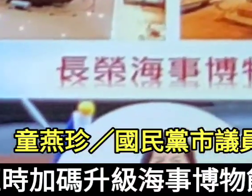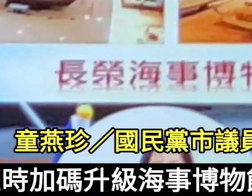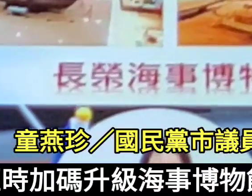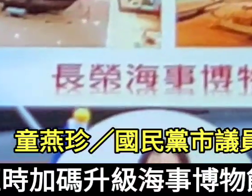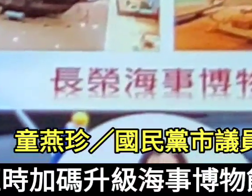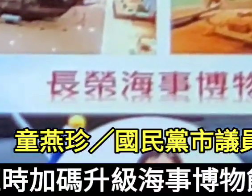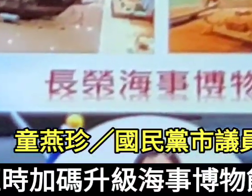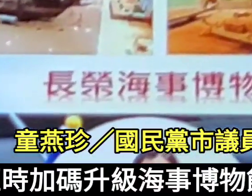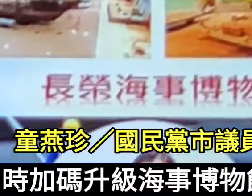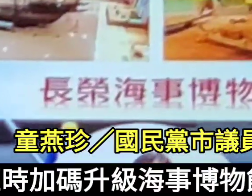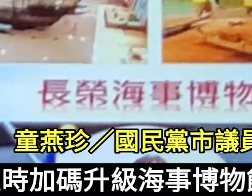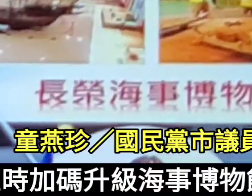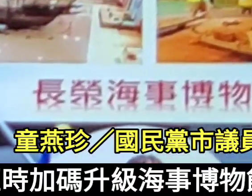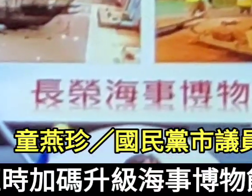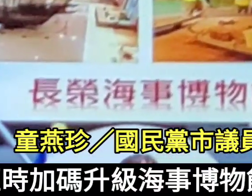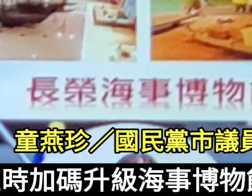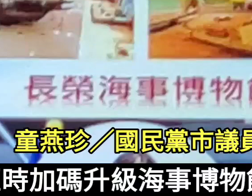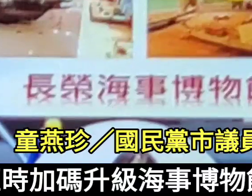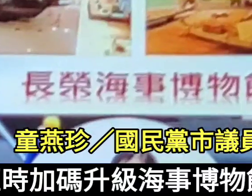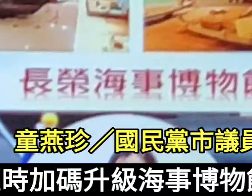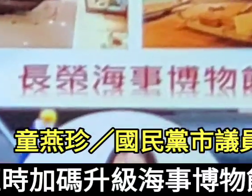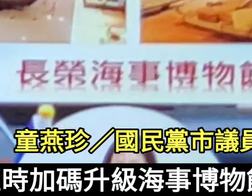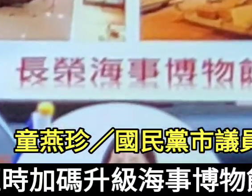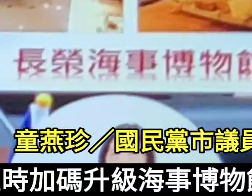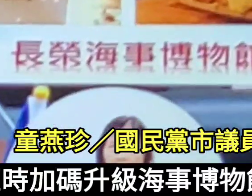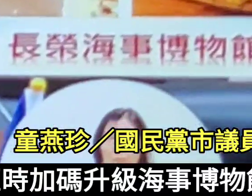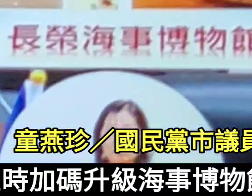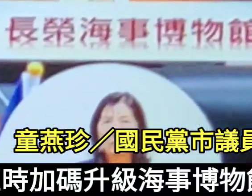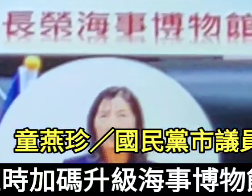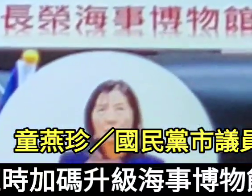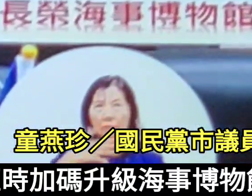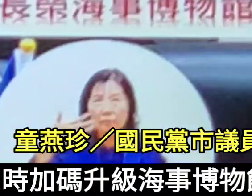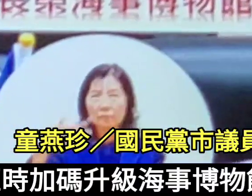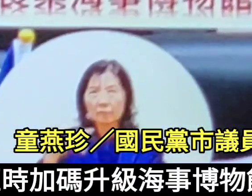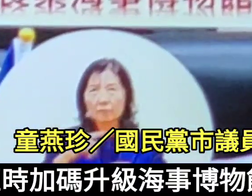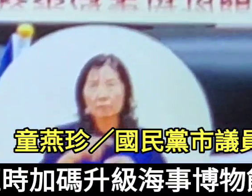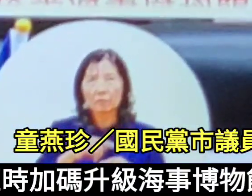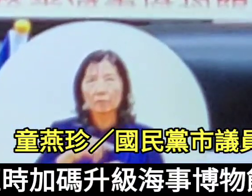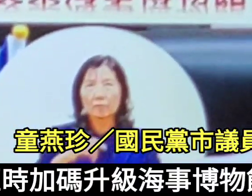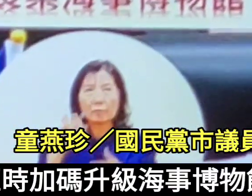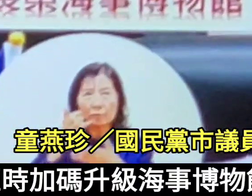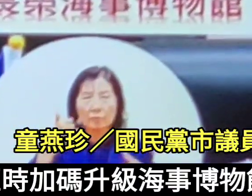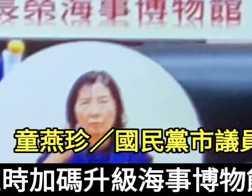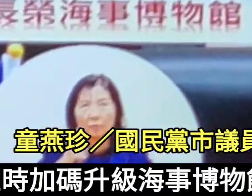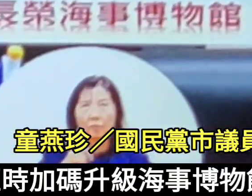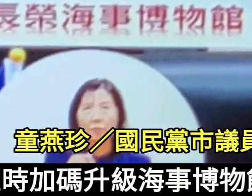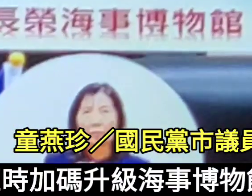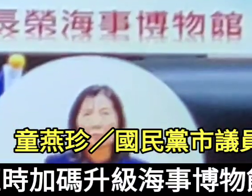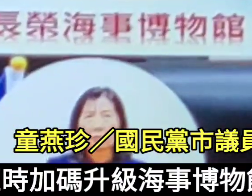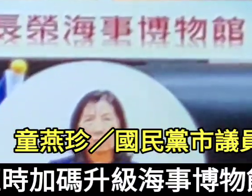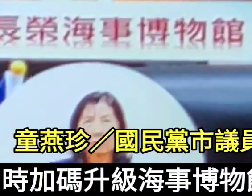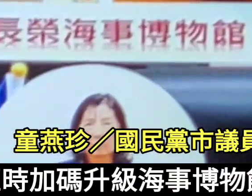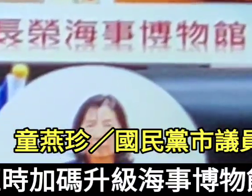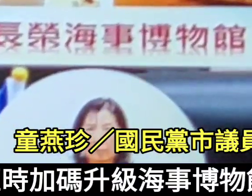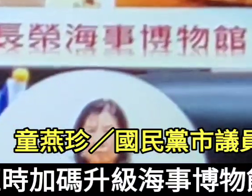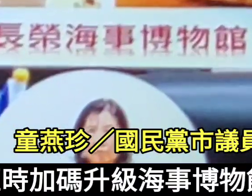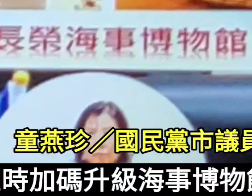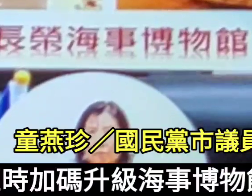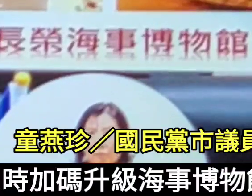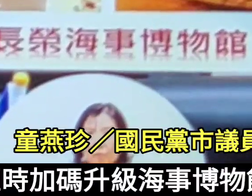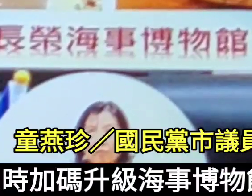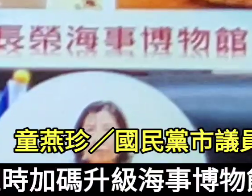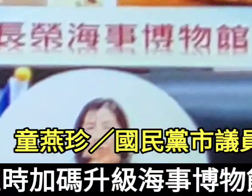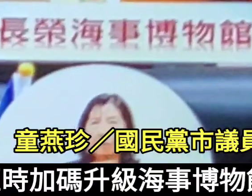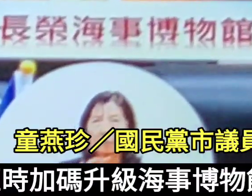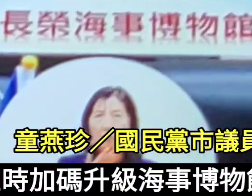军舰博物馆纳入。那么流行音乐跟海洋文化中心，等一下呢，我要请我们的文